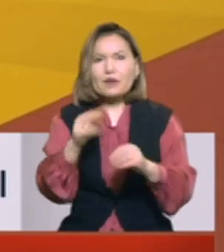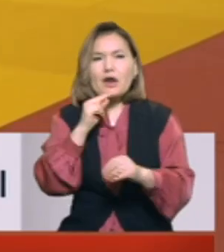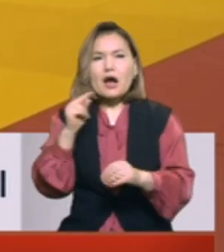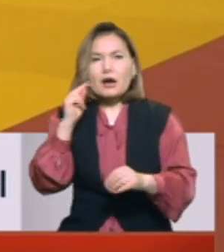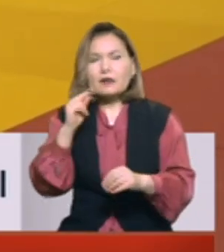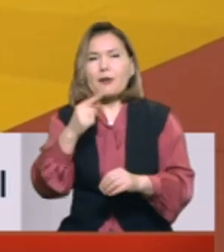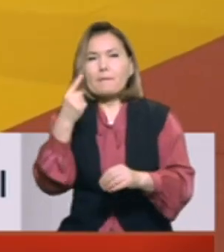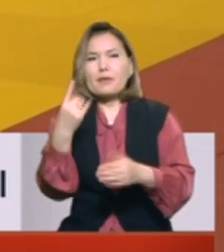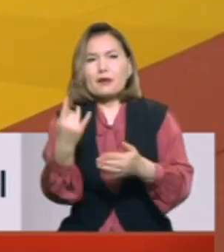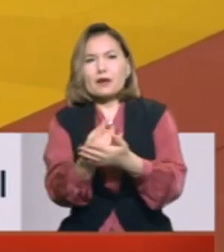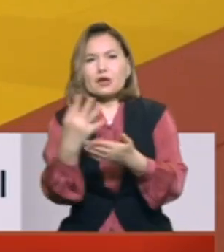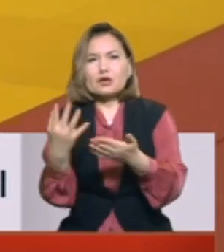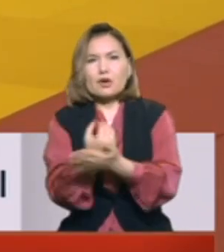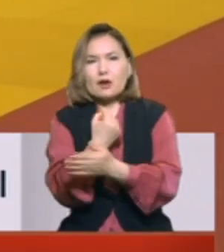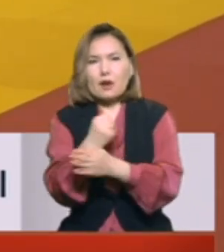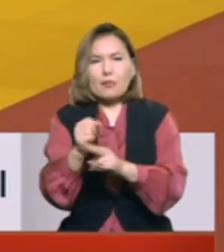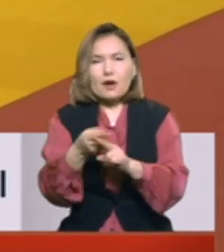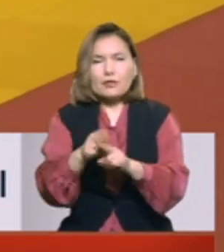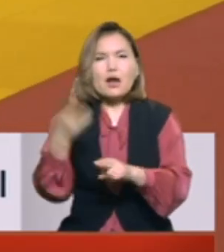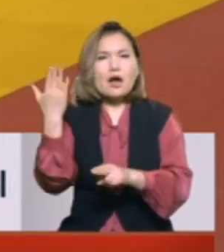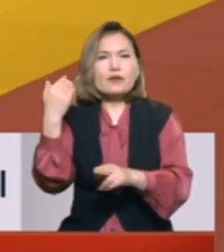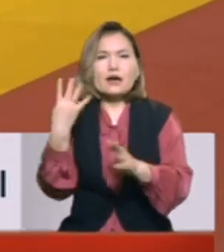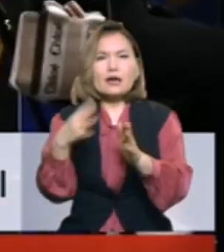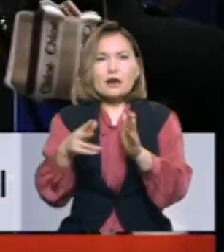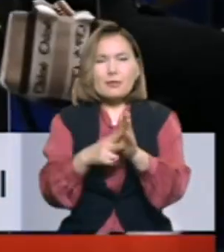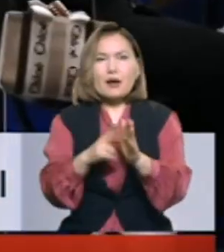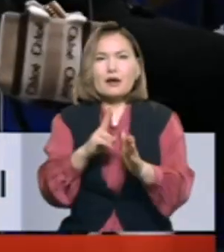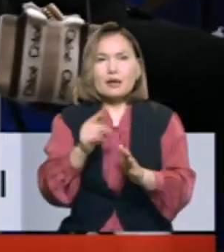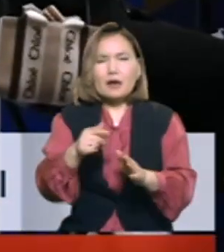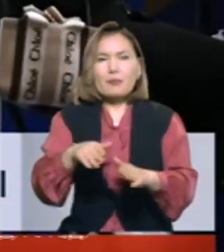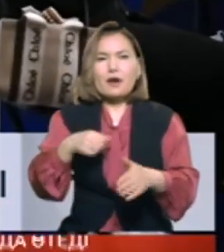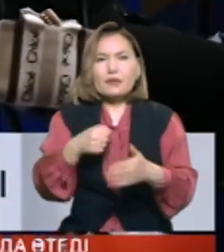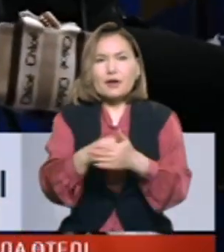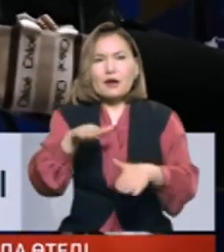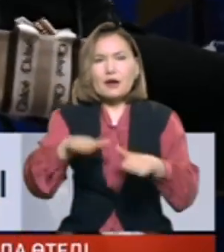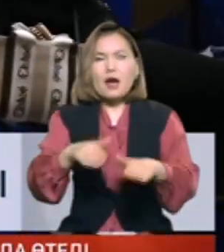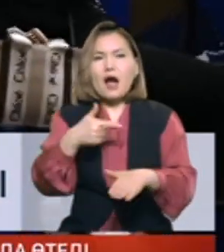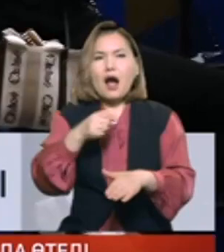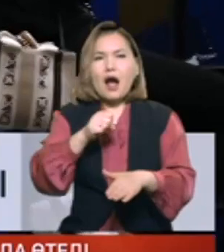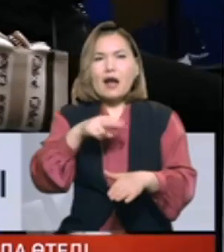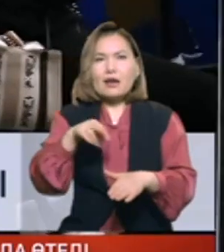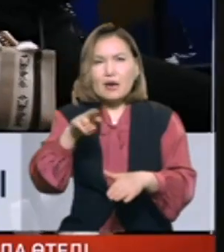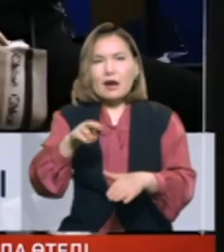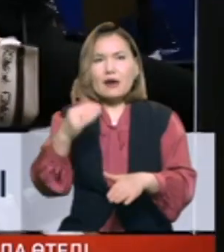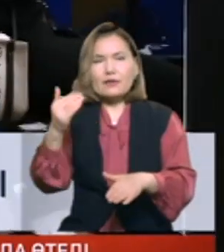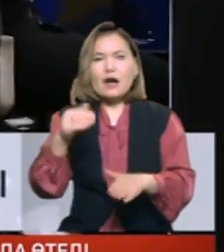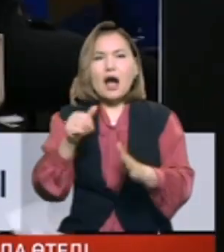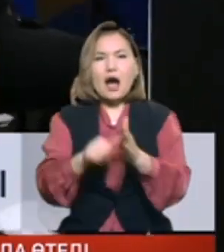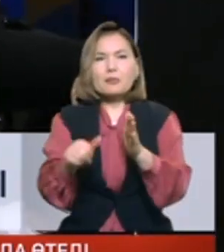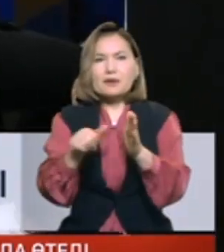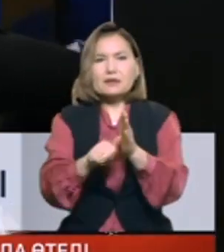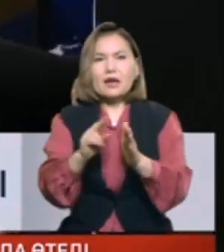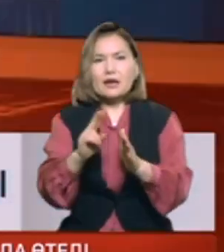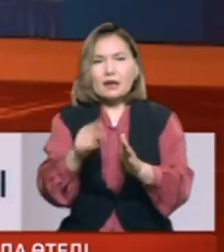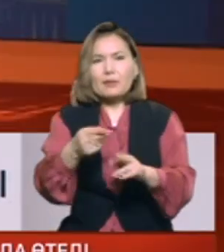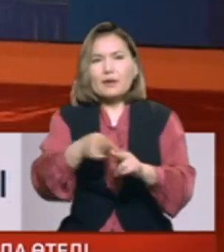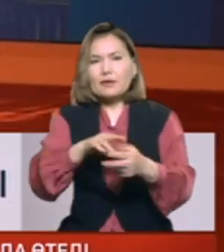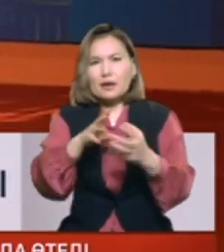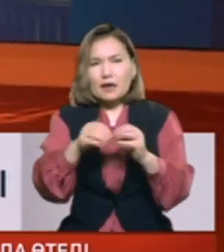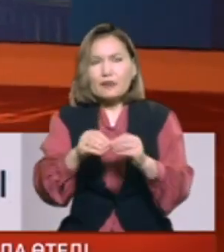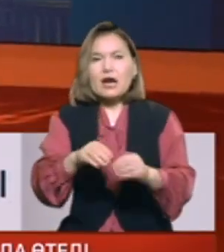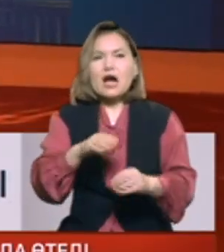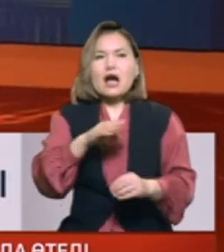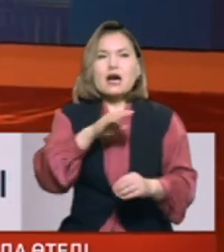біріншілігіндегі алғашқы жеңісі. Бұған дейін 48 келіге дейінгі салмақта Ғалия Тынбаева мен 66 килограммға дейінгі салмақ